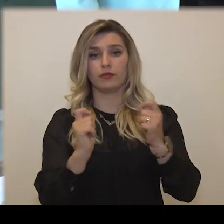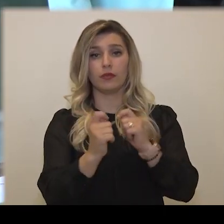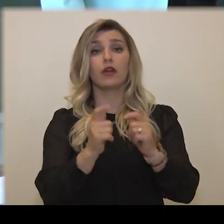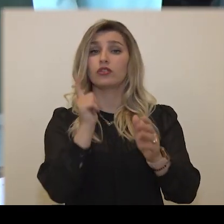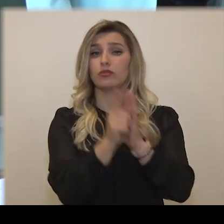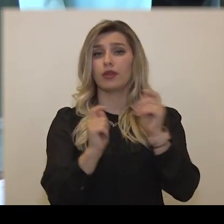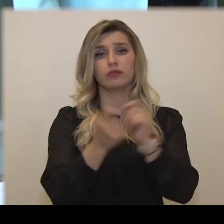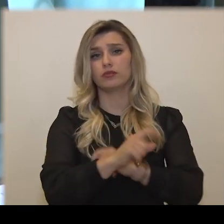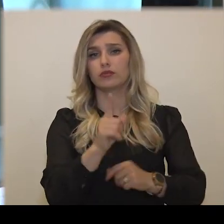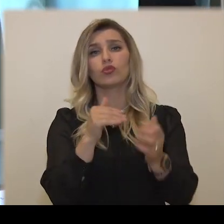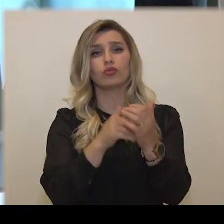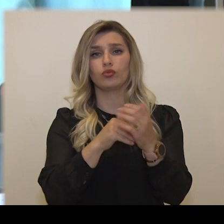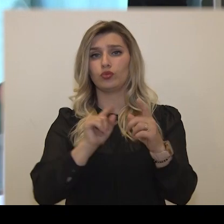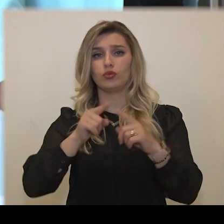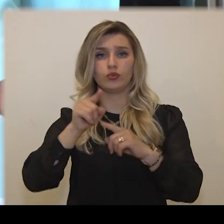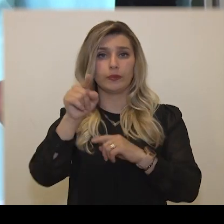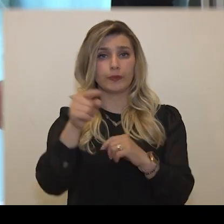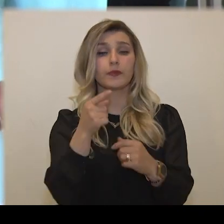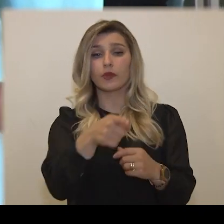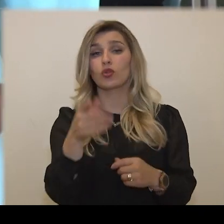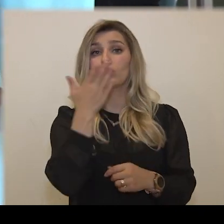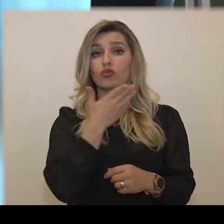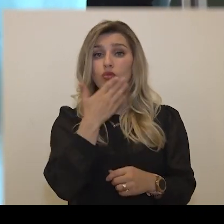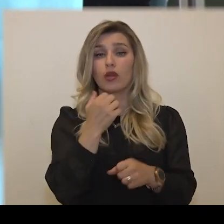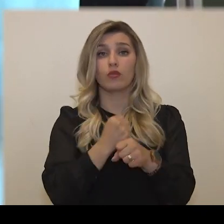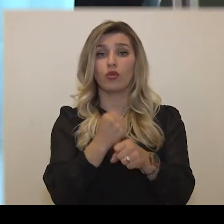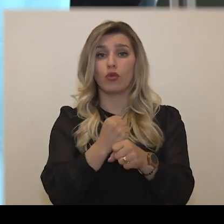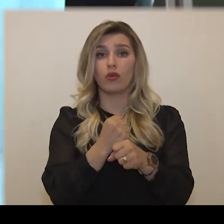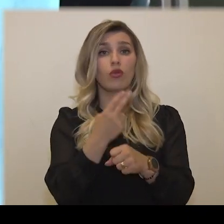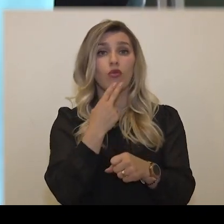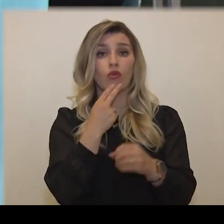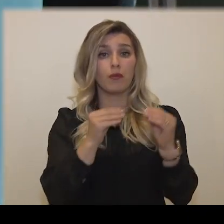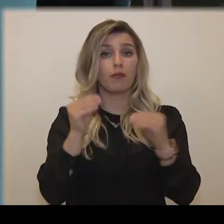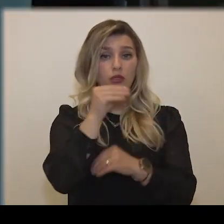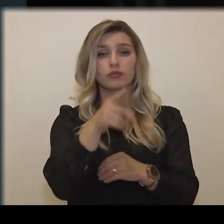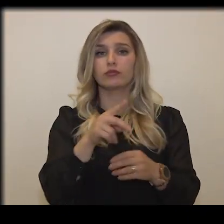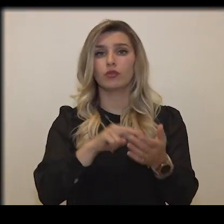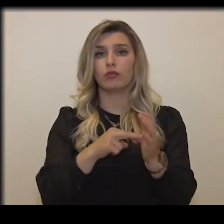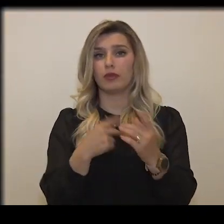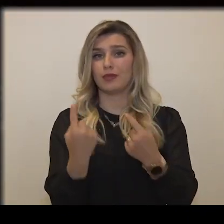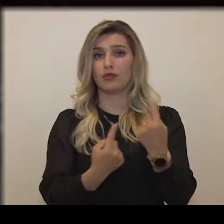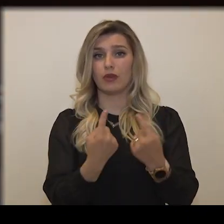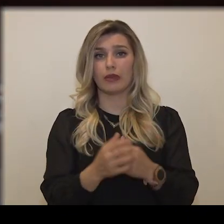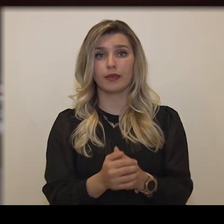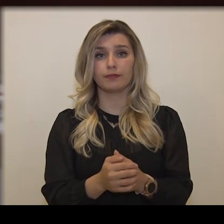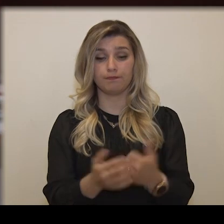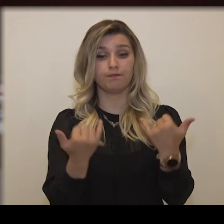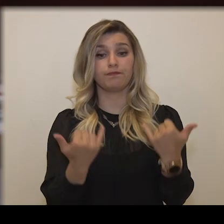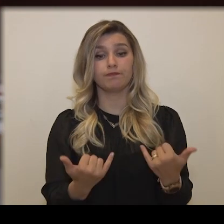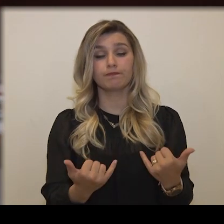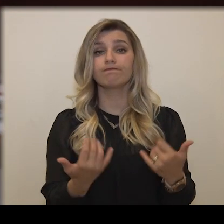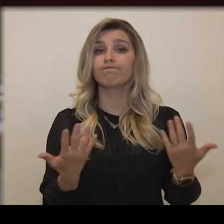mirësimit, sidomos nëse dhe shkolla nuk punon më tepër më këtë kategori. Në këtë drejtim